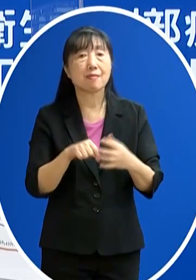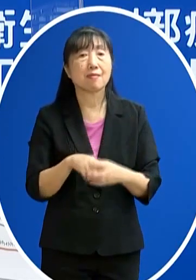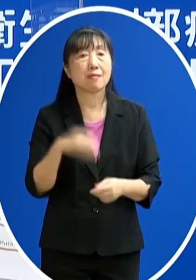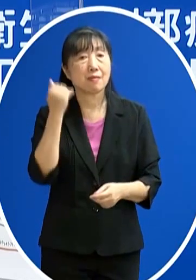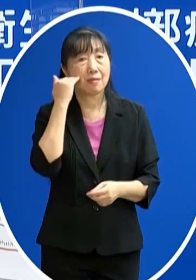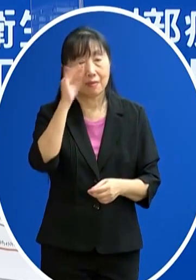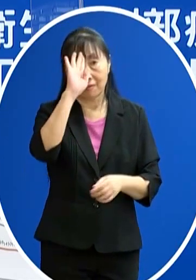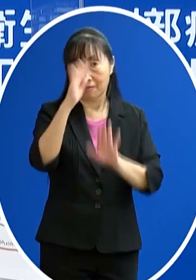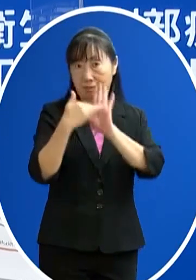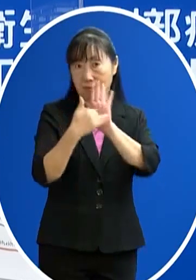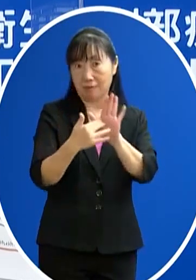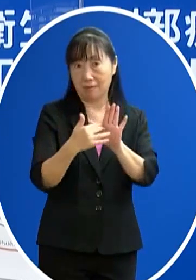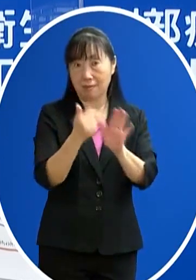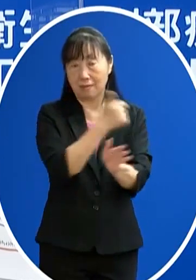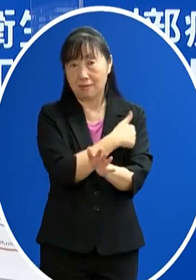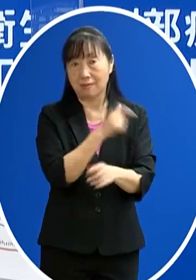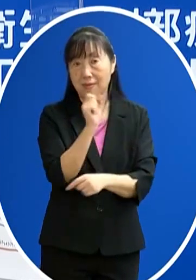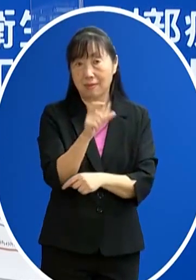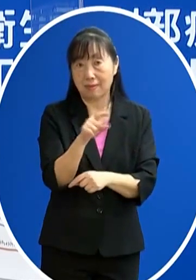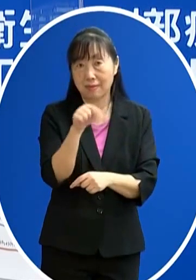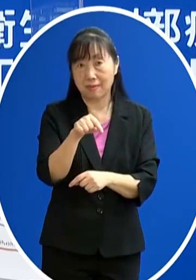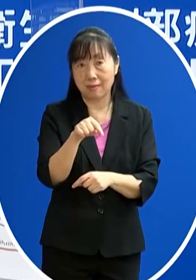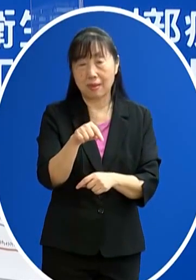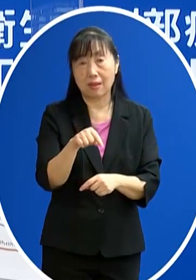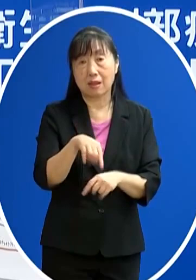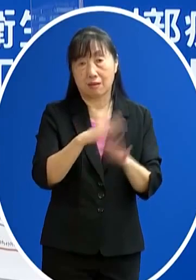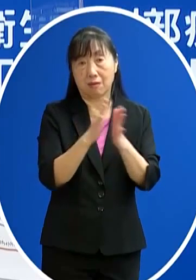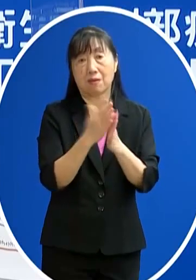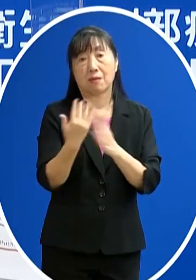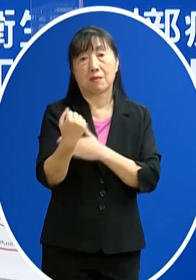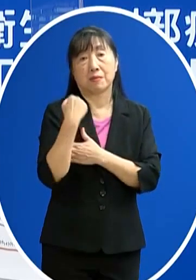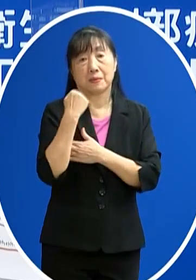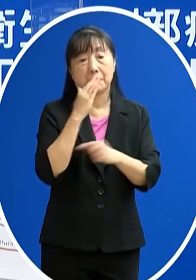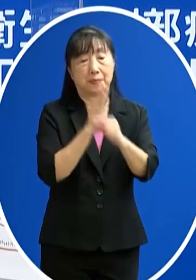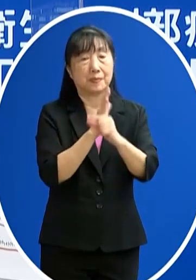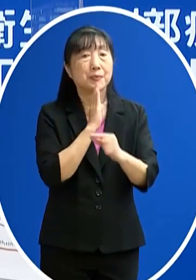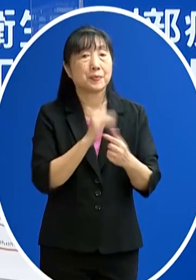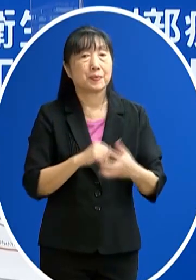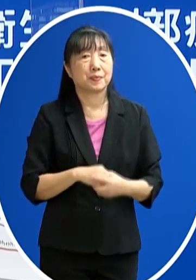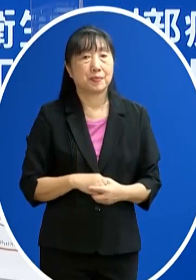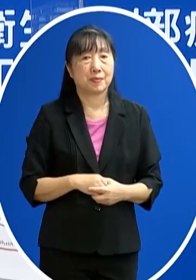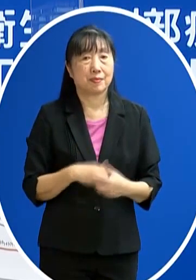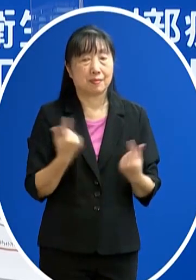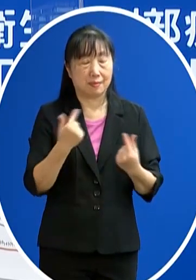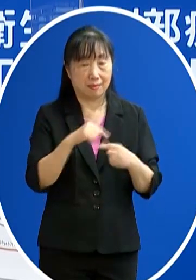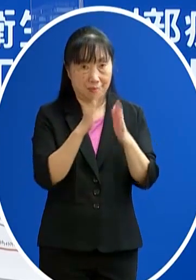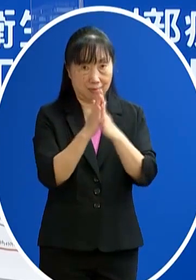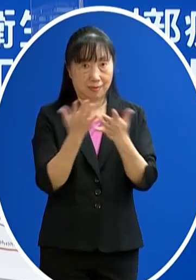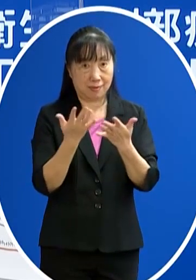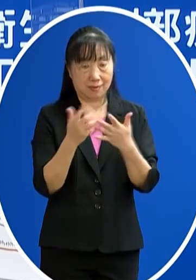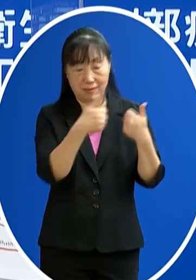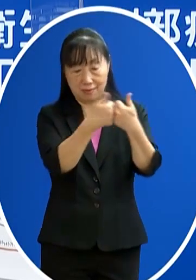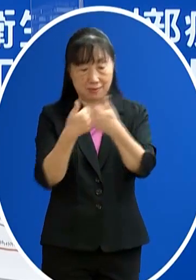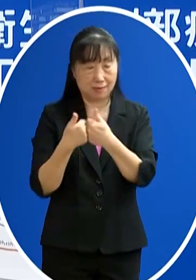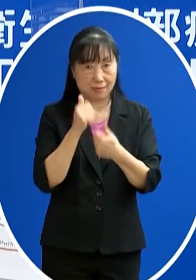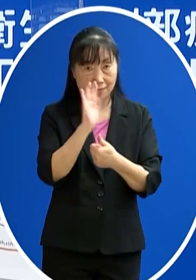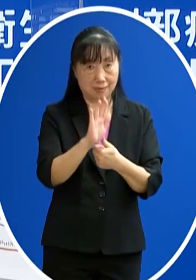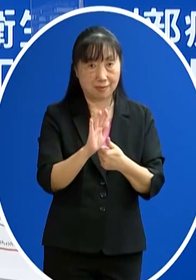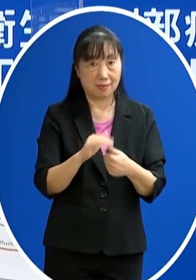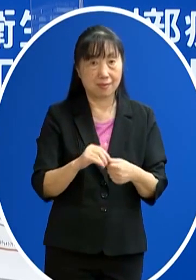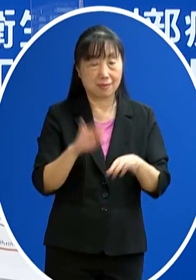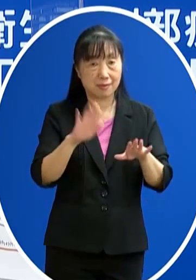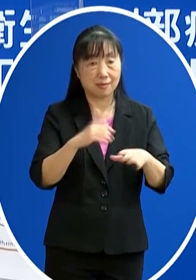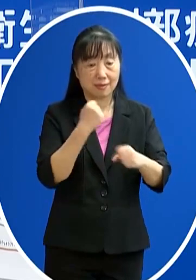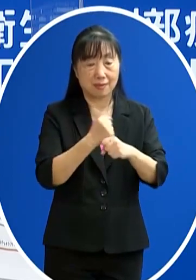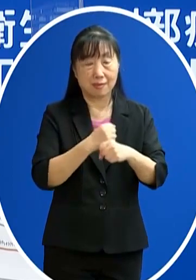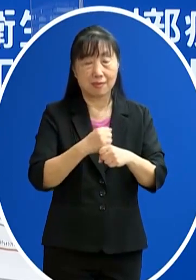哈民间的采购。好，这些正在持续努力中。好，我们也相关的一些有密切的在开会。那目前都一切都